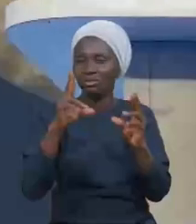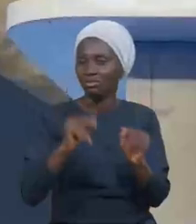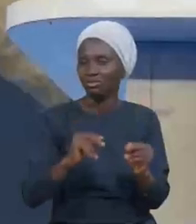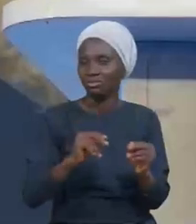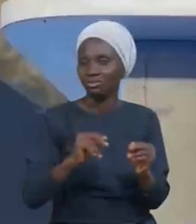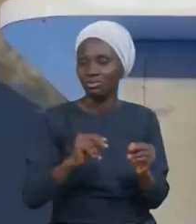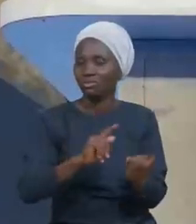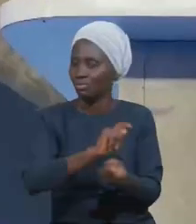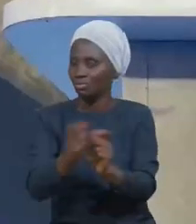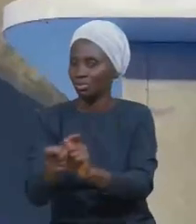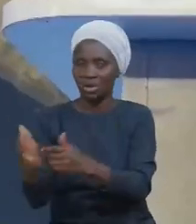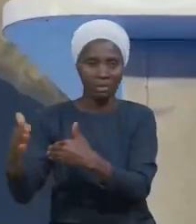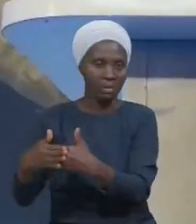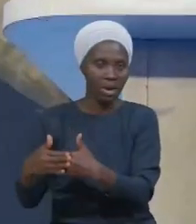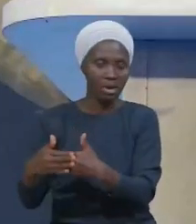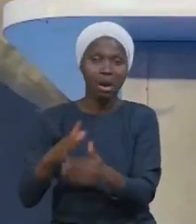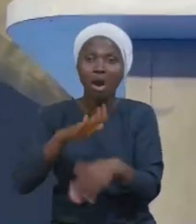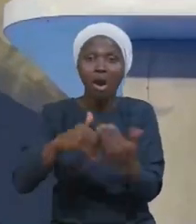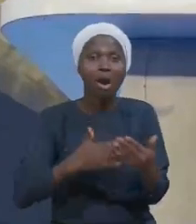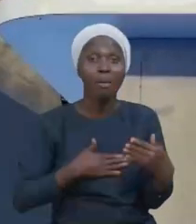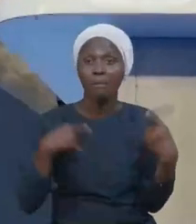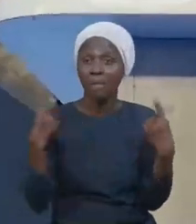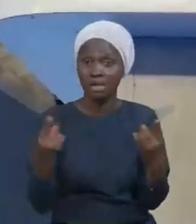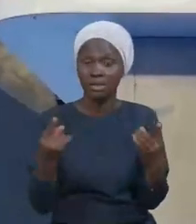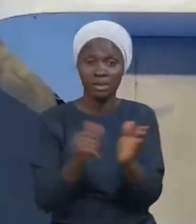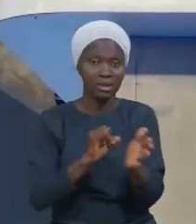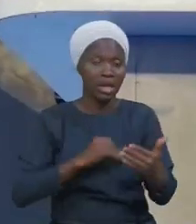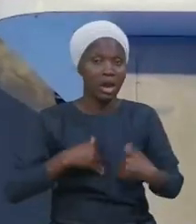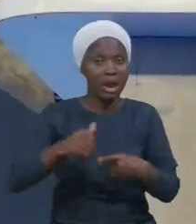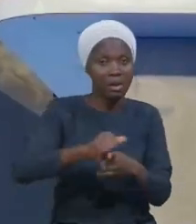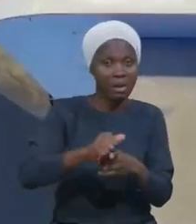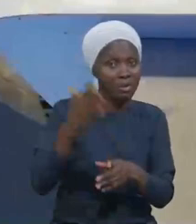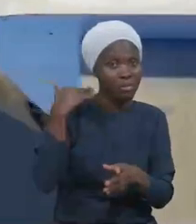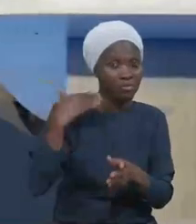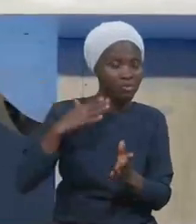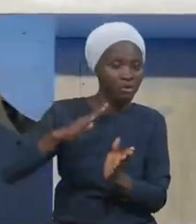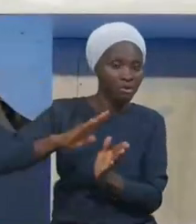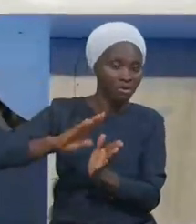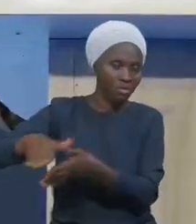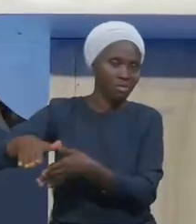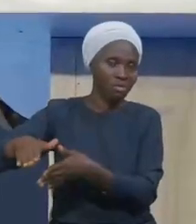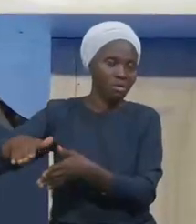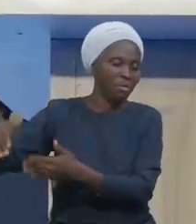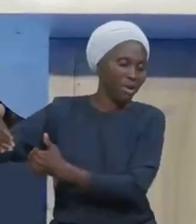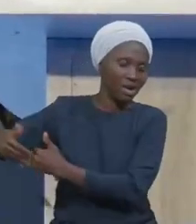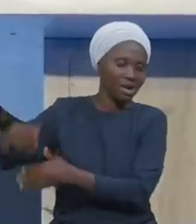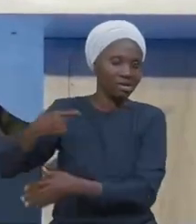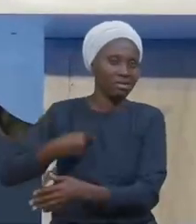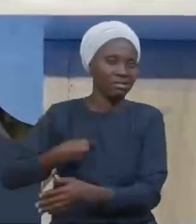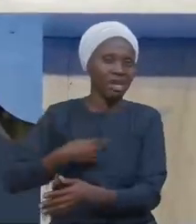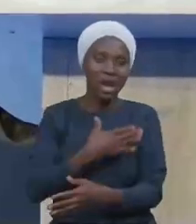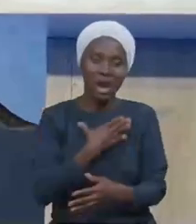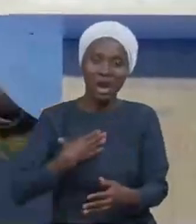Pas de retour. Tous les péchés que j'ai pratiqués derrière moi, et la croix, et Christ, et le